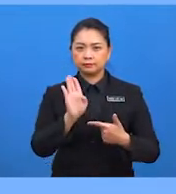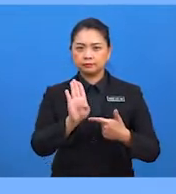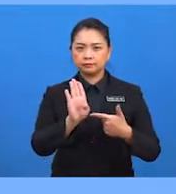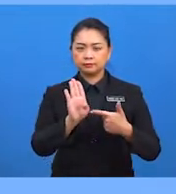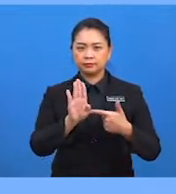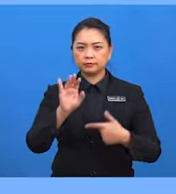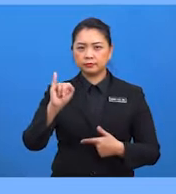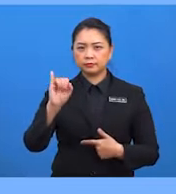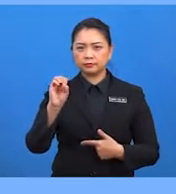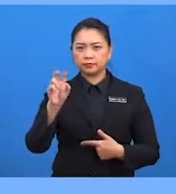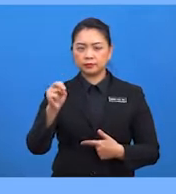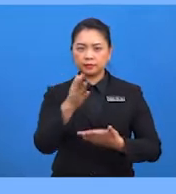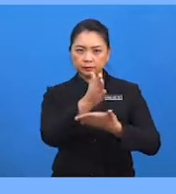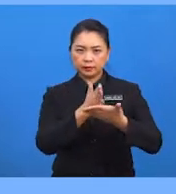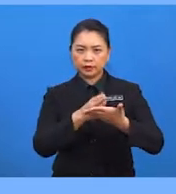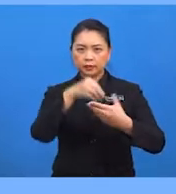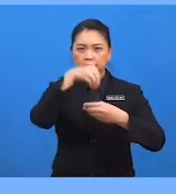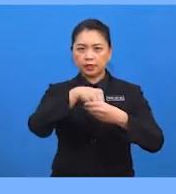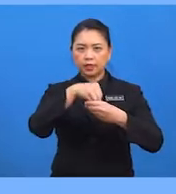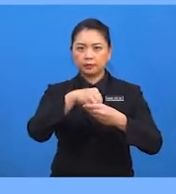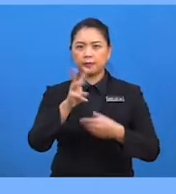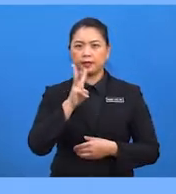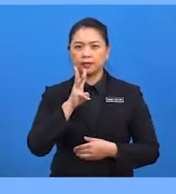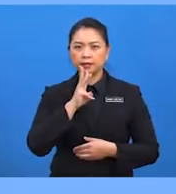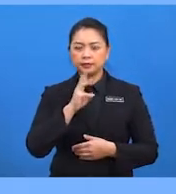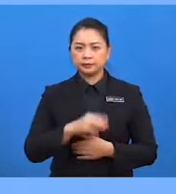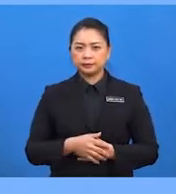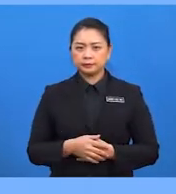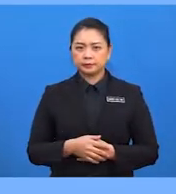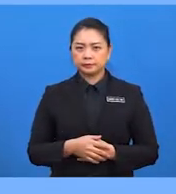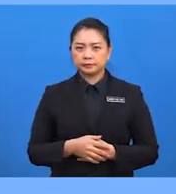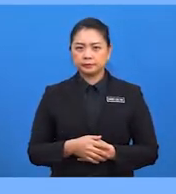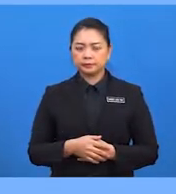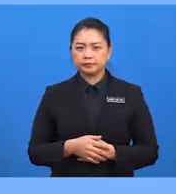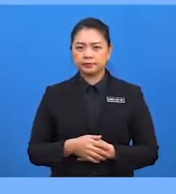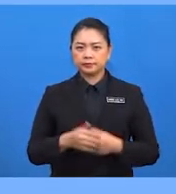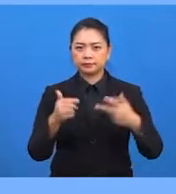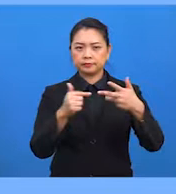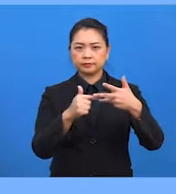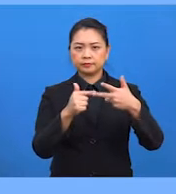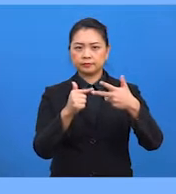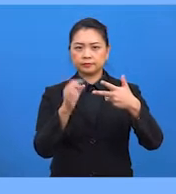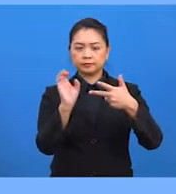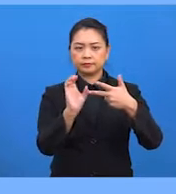B. Mengayon separa di dalam air. C.